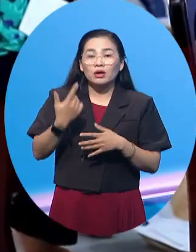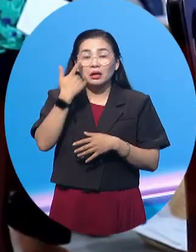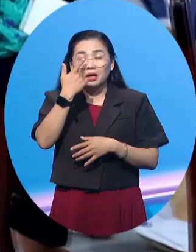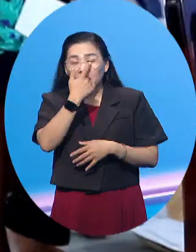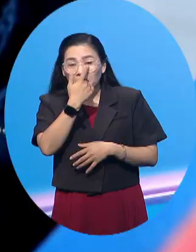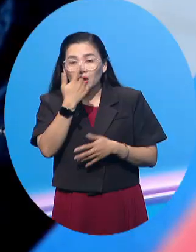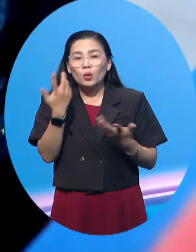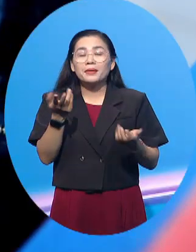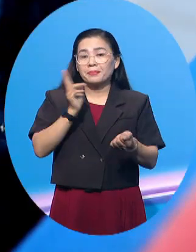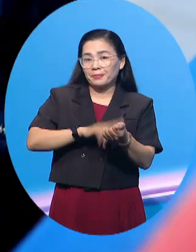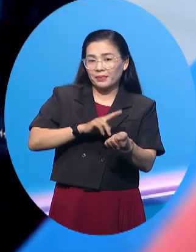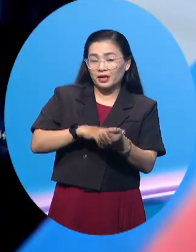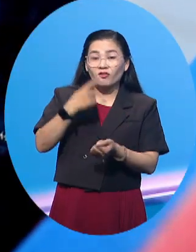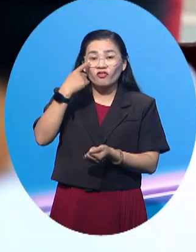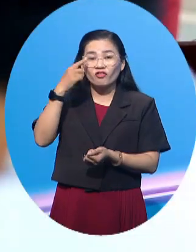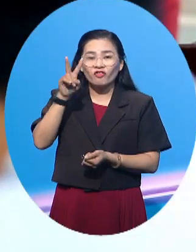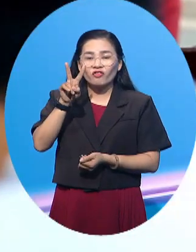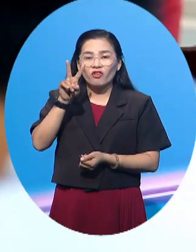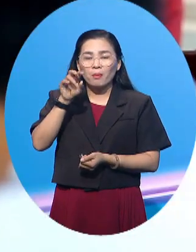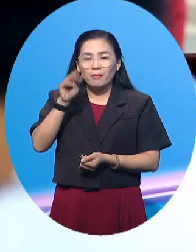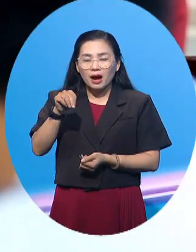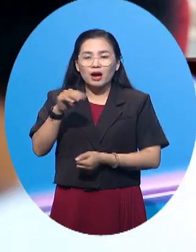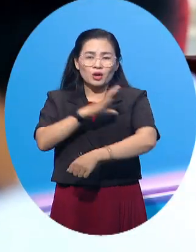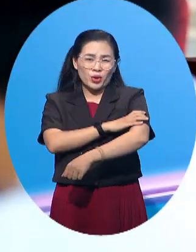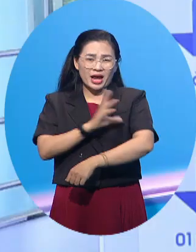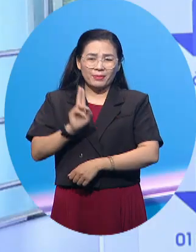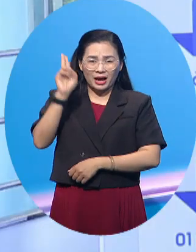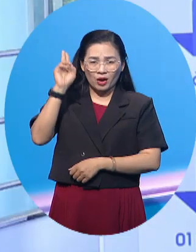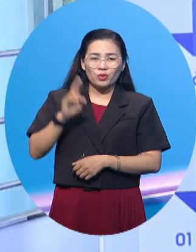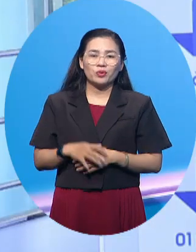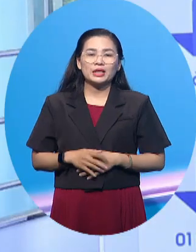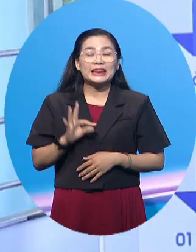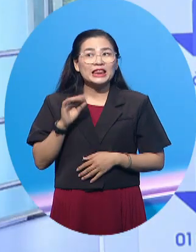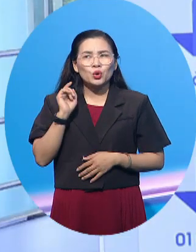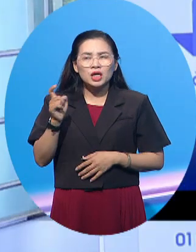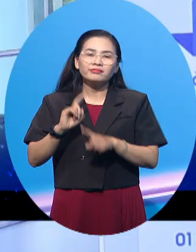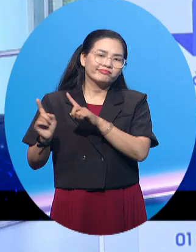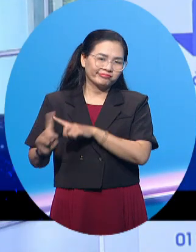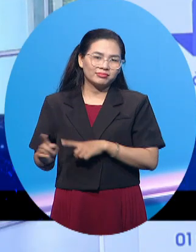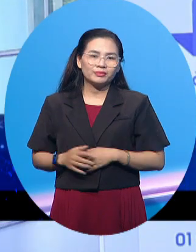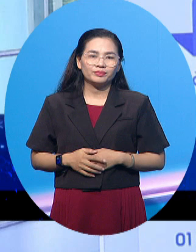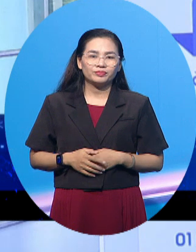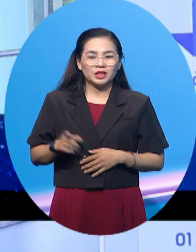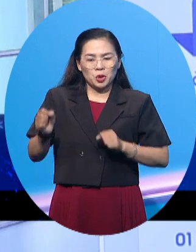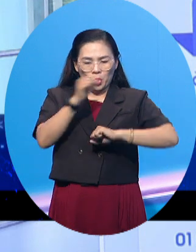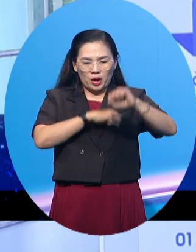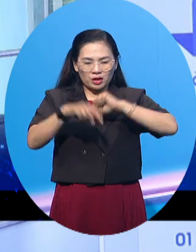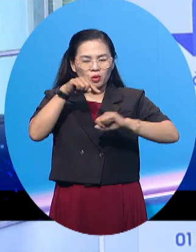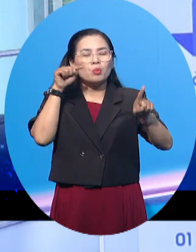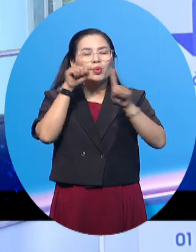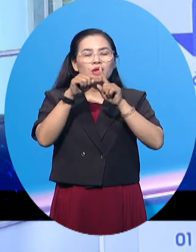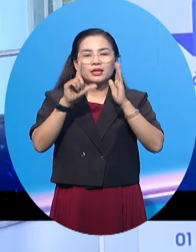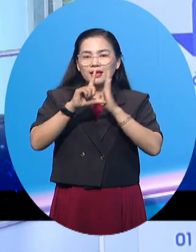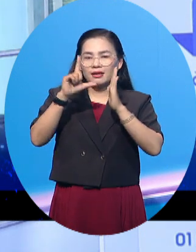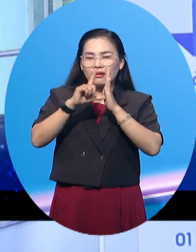glaucoma hoặc bệnh lý võng mạc đái tháo đường và tăng huyết áp. Đây là một trong những cái chương trình mà nâng cao sức khỏe cộng đồng cho